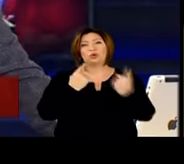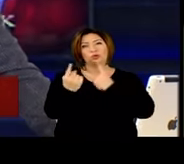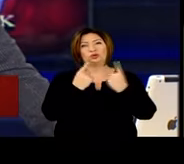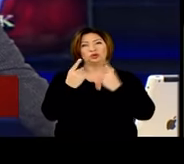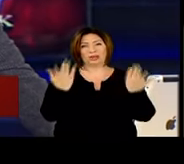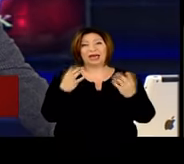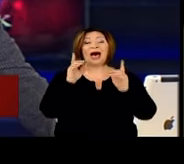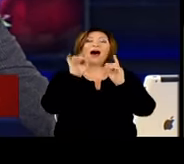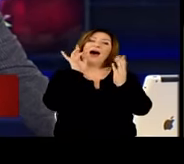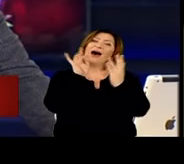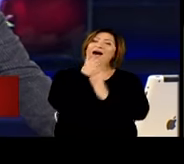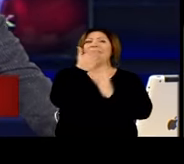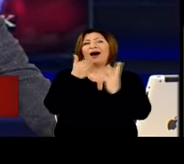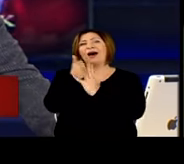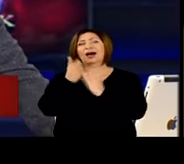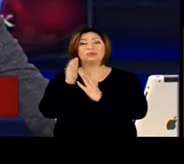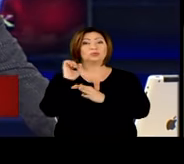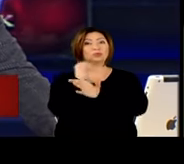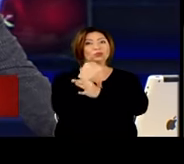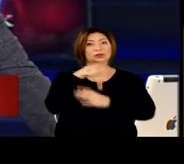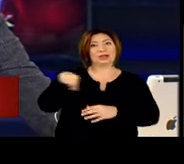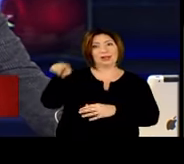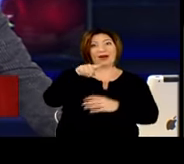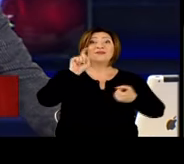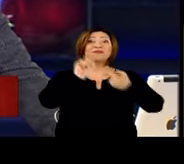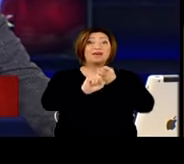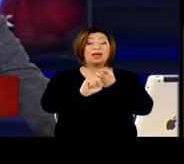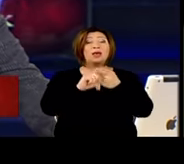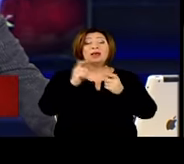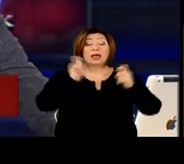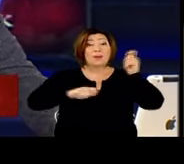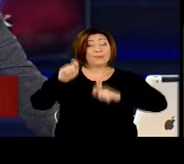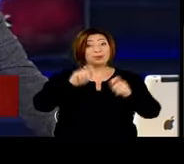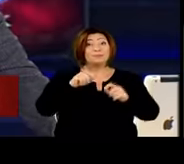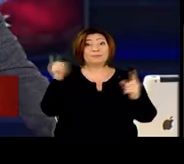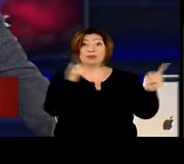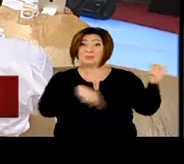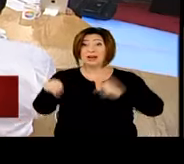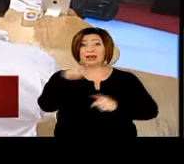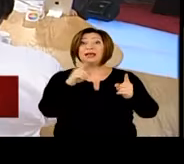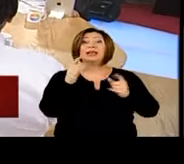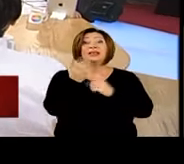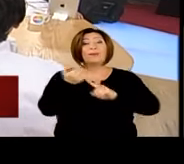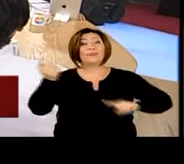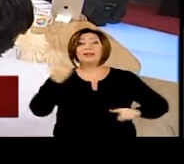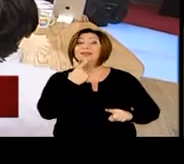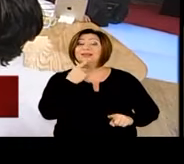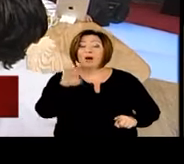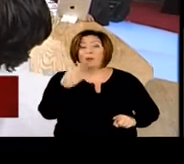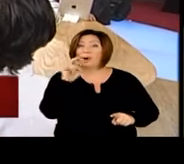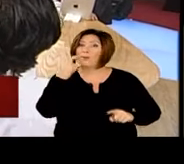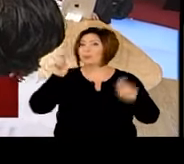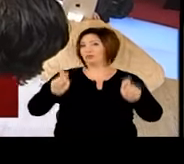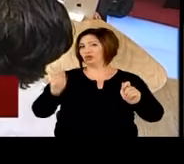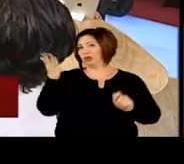konuşacağız. Arada da değerli ustalar ve üreticiler birbirlerinin kebaplarının tadına